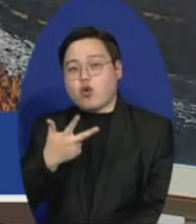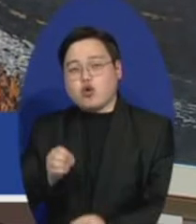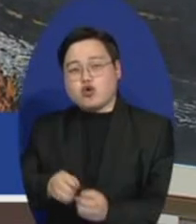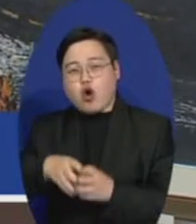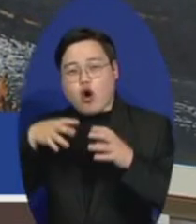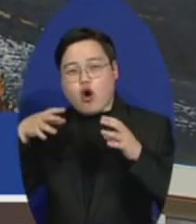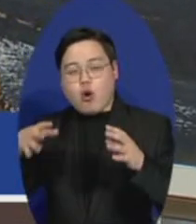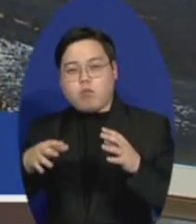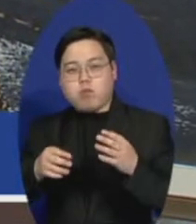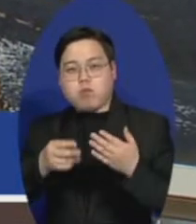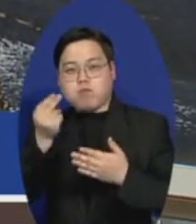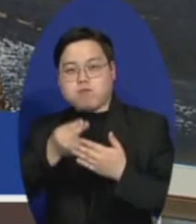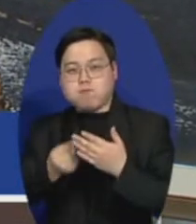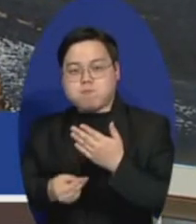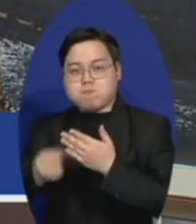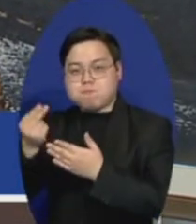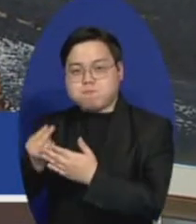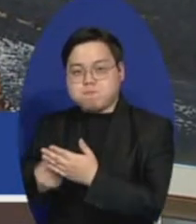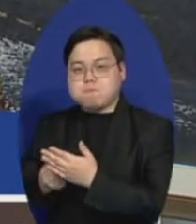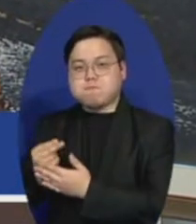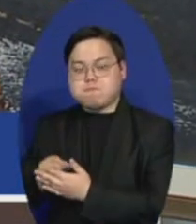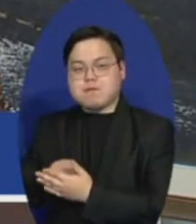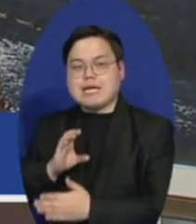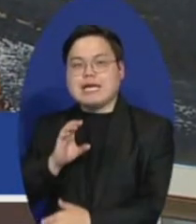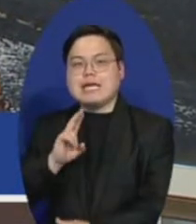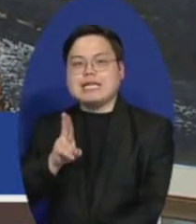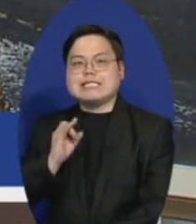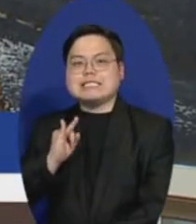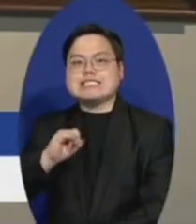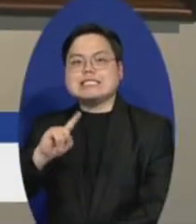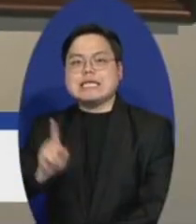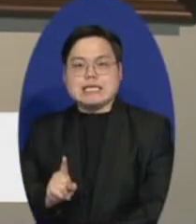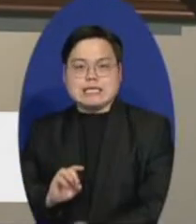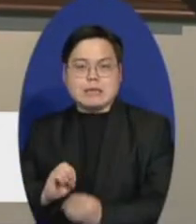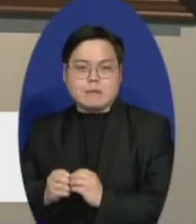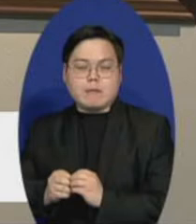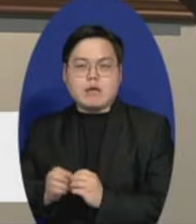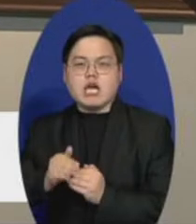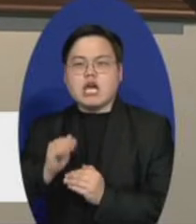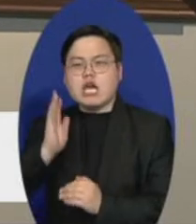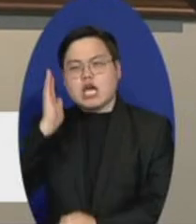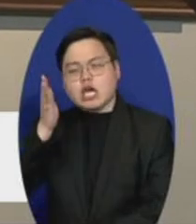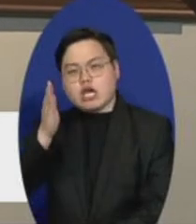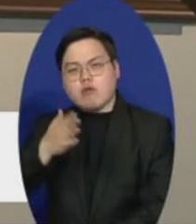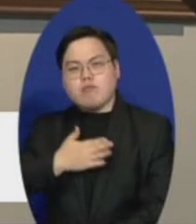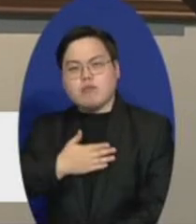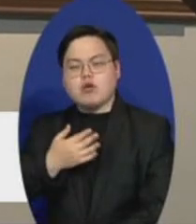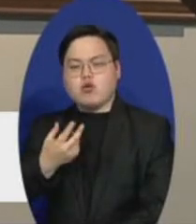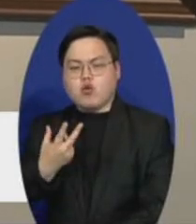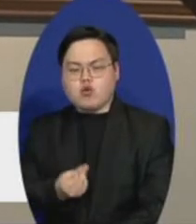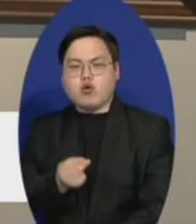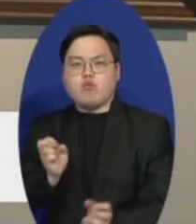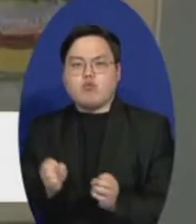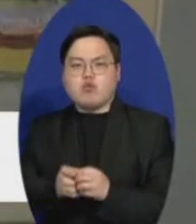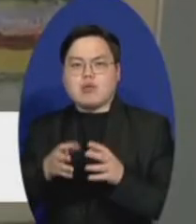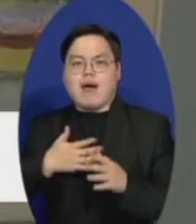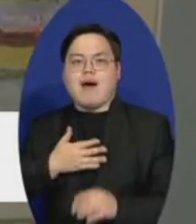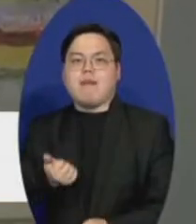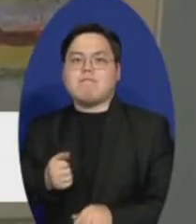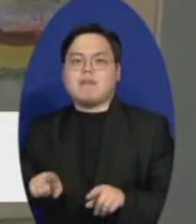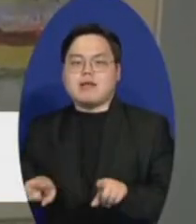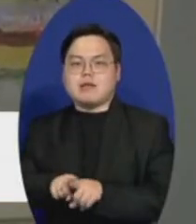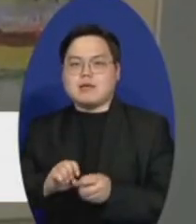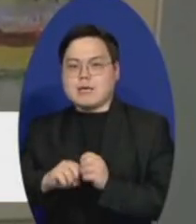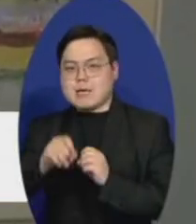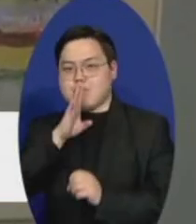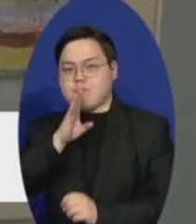одоо ерөнхийдөө тавьж байна. За энэ нь бол ирээдүйд бол одоо миний бүтээлүүд болж амжих юм болно. Ер нь Архангай